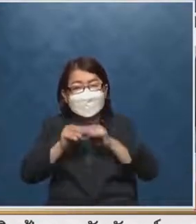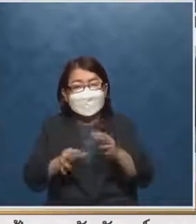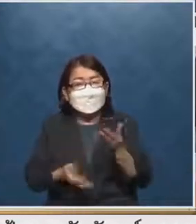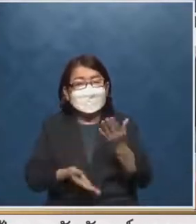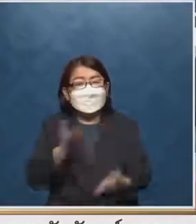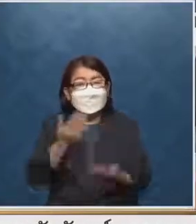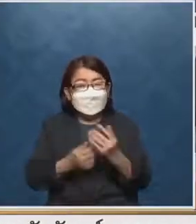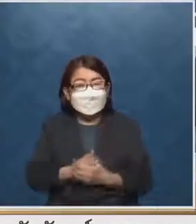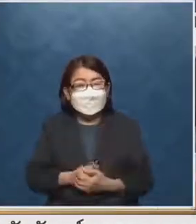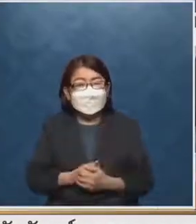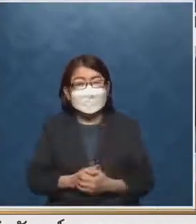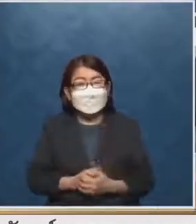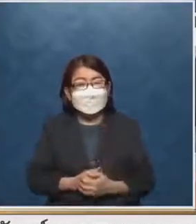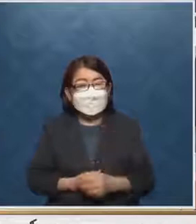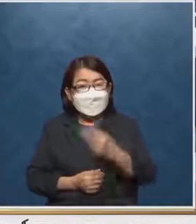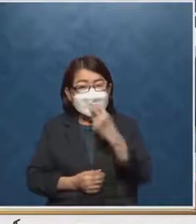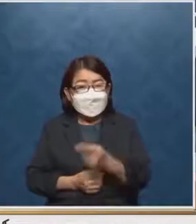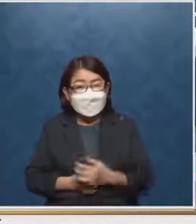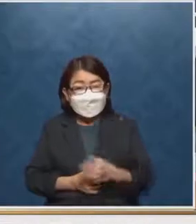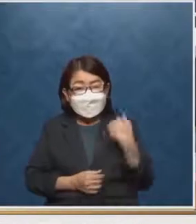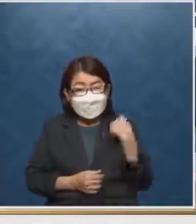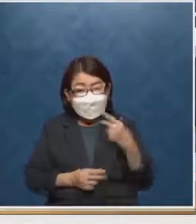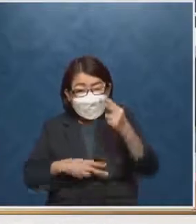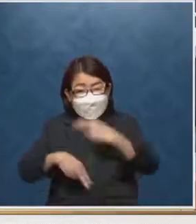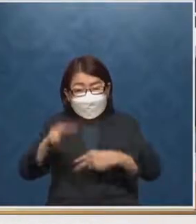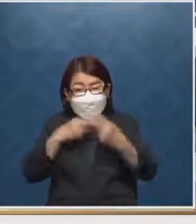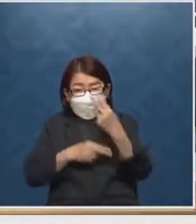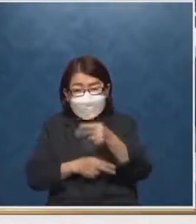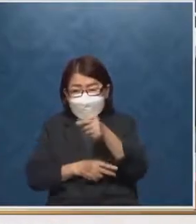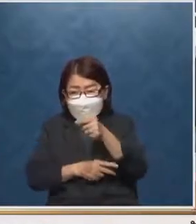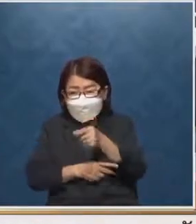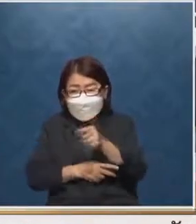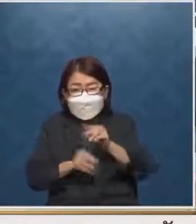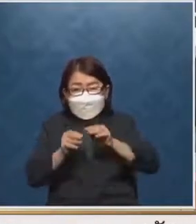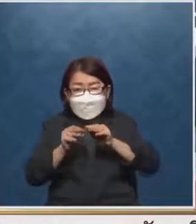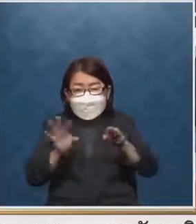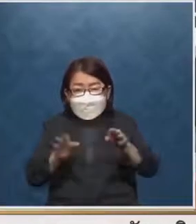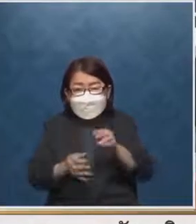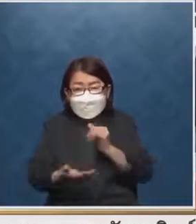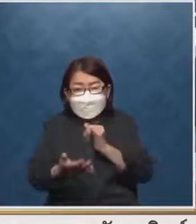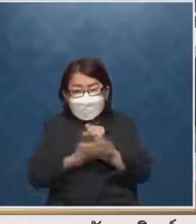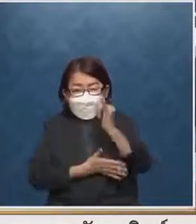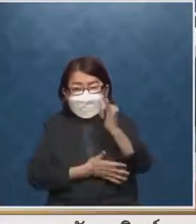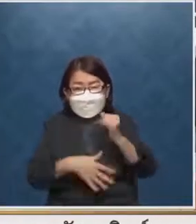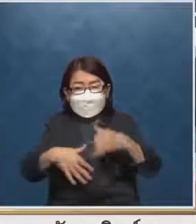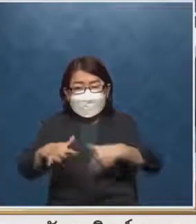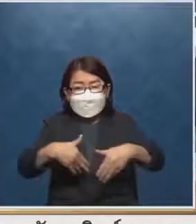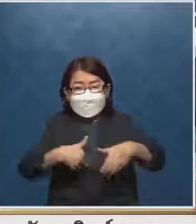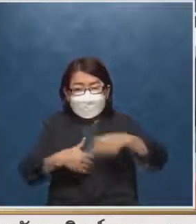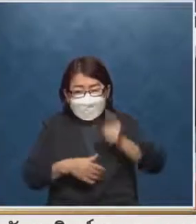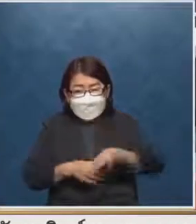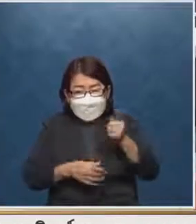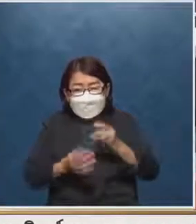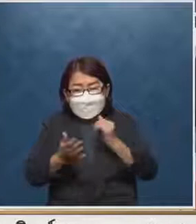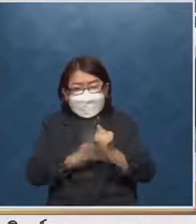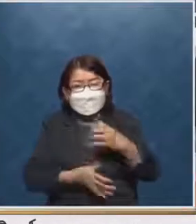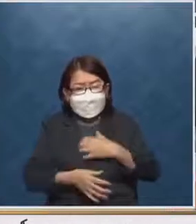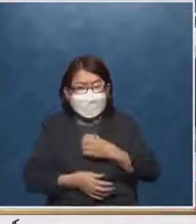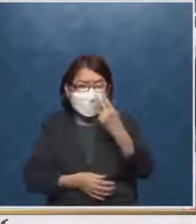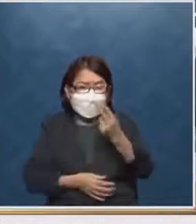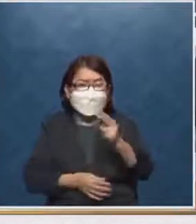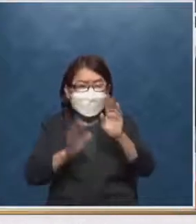ให้เห็นว่าในหลายเรื่องน่ะอันไหนคือความเป็นจริงของสังคมผมอยากเห็นนะเพราะ